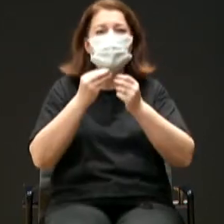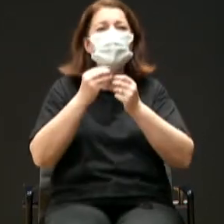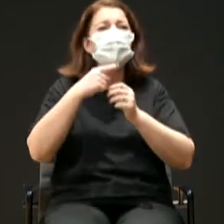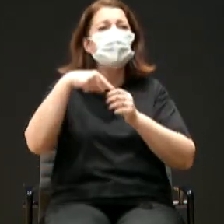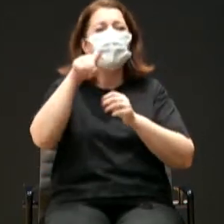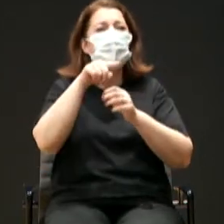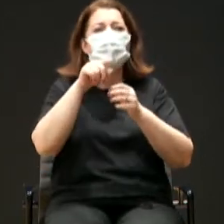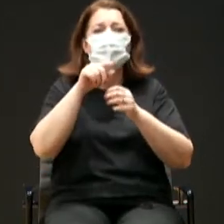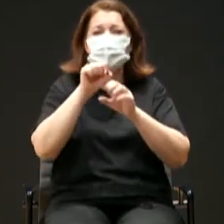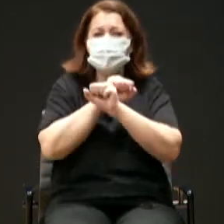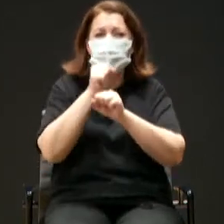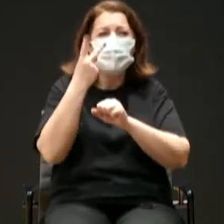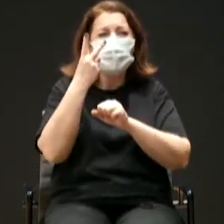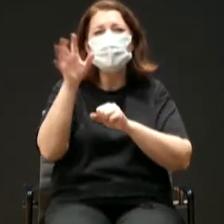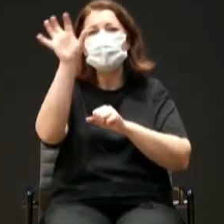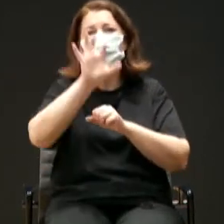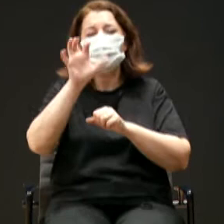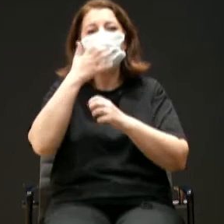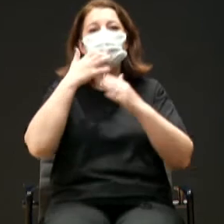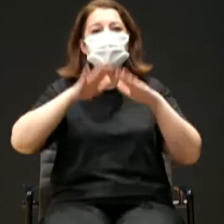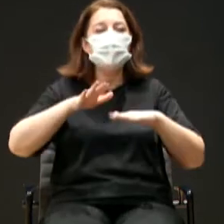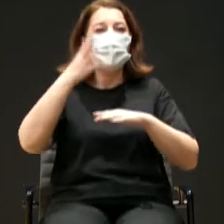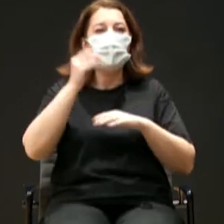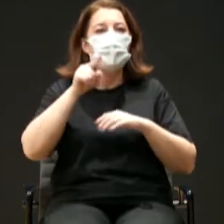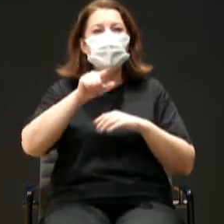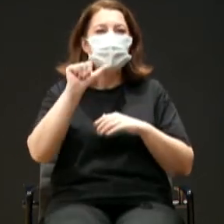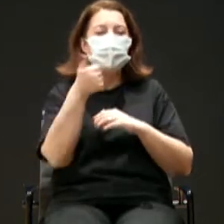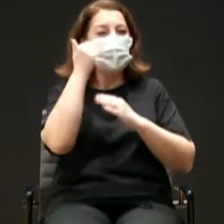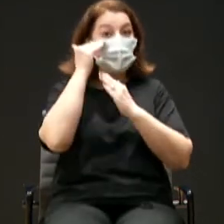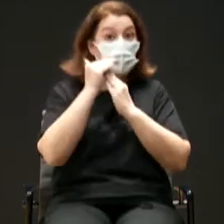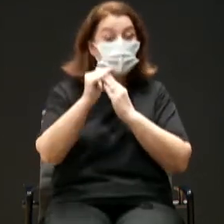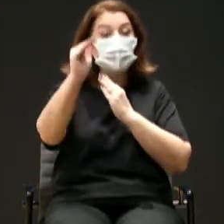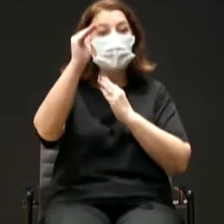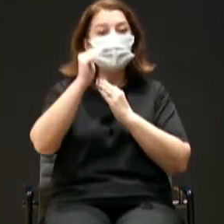bırakılmış coğrafyaların bekleneni olan bu aziz milleti